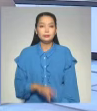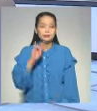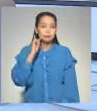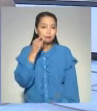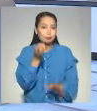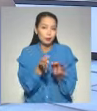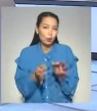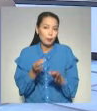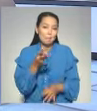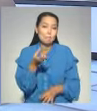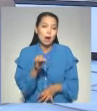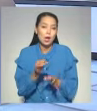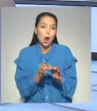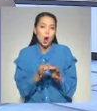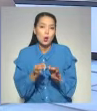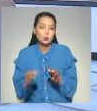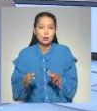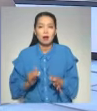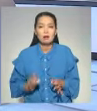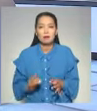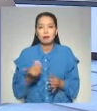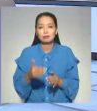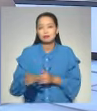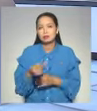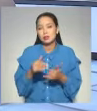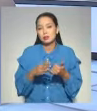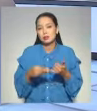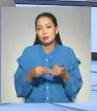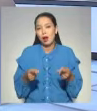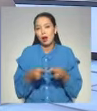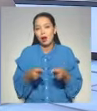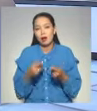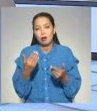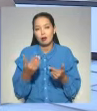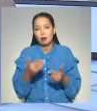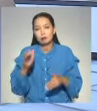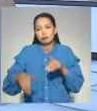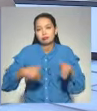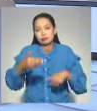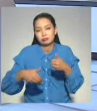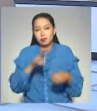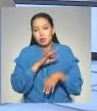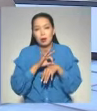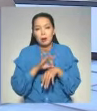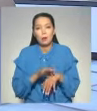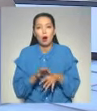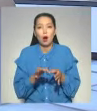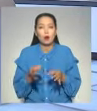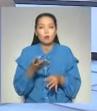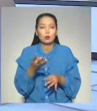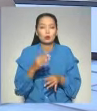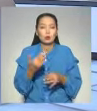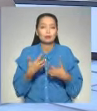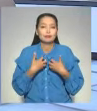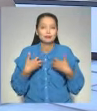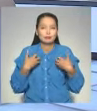Павлодар облысының Май ауданында кәсіпкерлер жалға алған жерін жаппай қазып жатыр. Осылайша олар аумақты төрт түліктен қорғамақ,